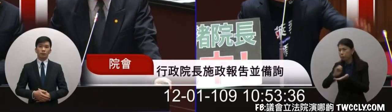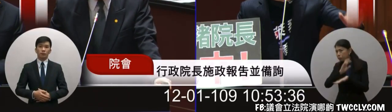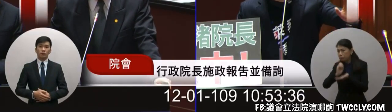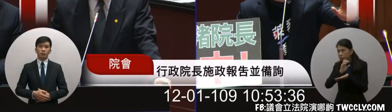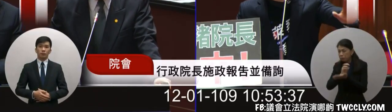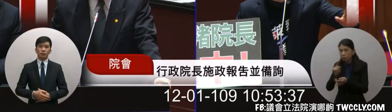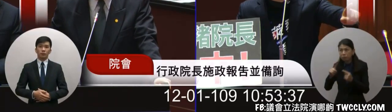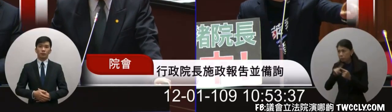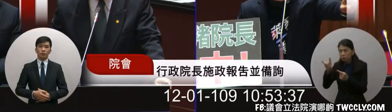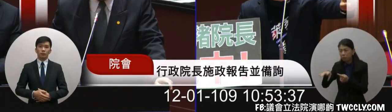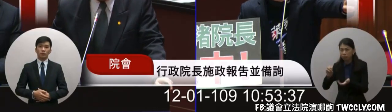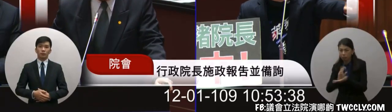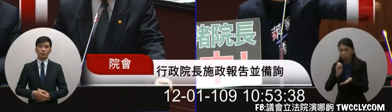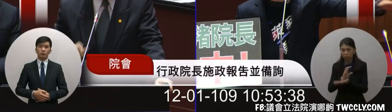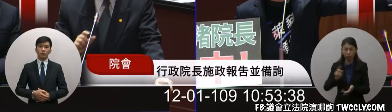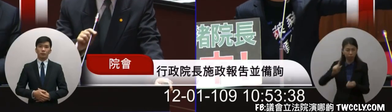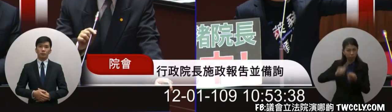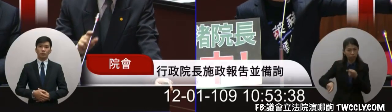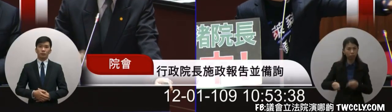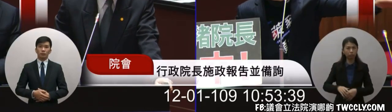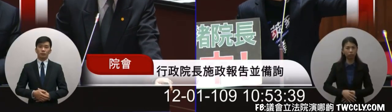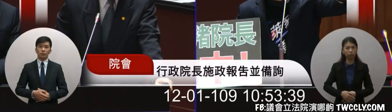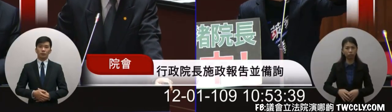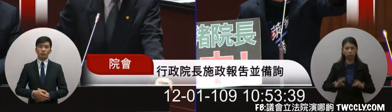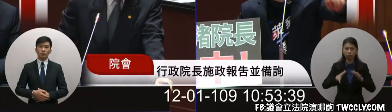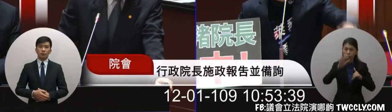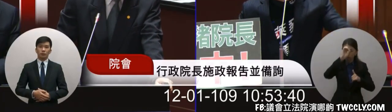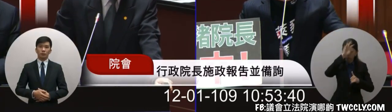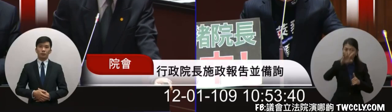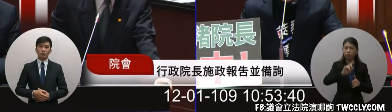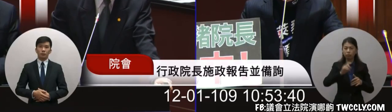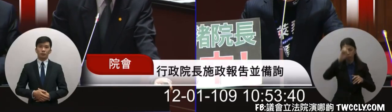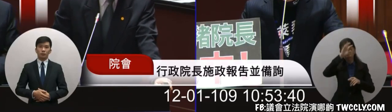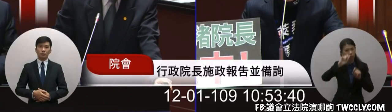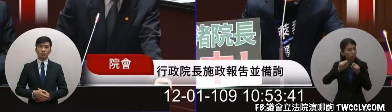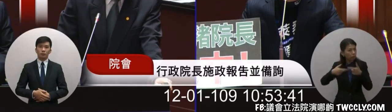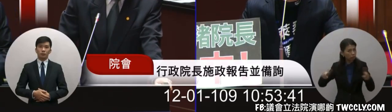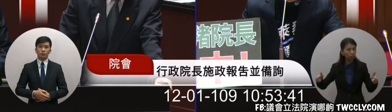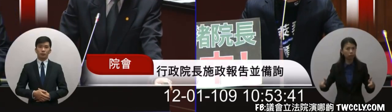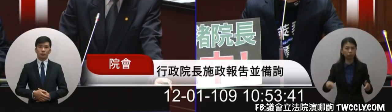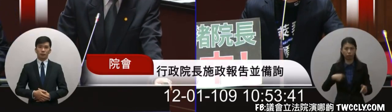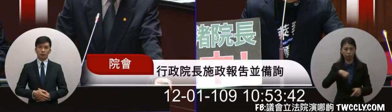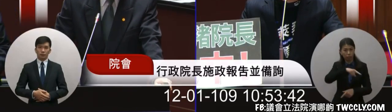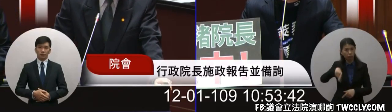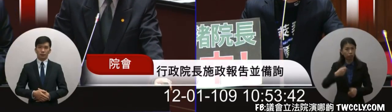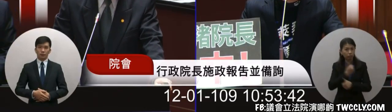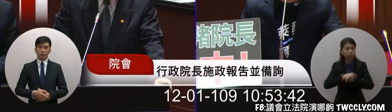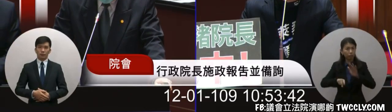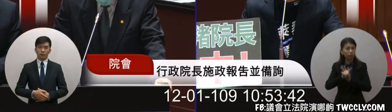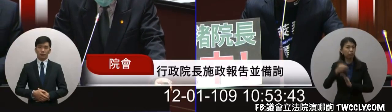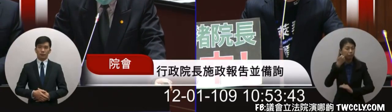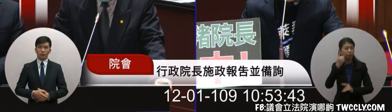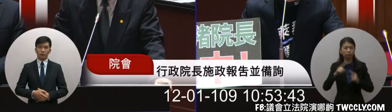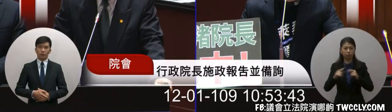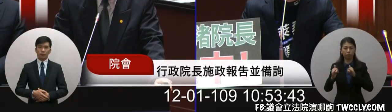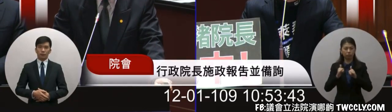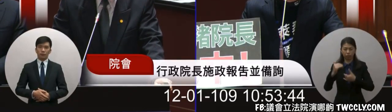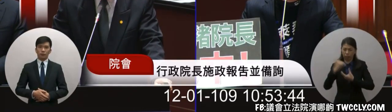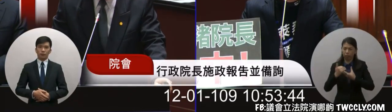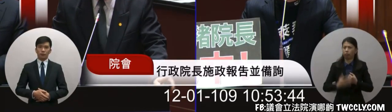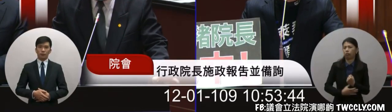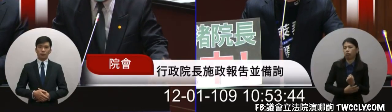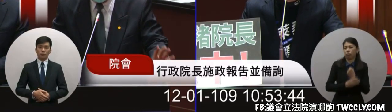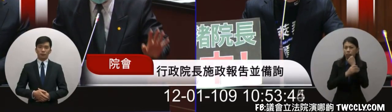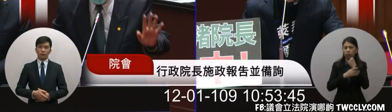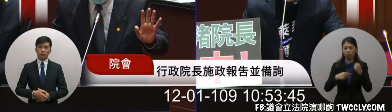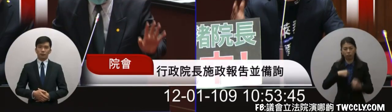们113席，不管民进党，不管国民党，不管任何政党，我们都代表的是我们背后的民意，所以不是